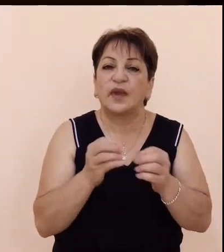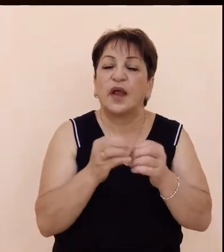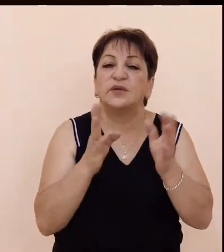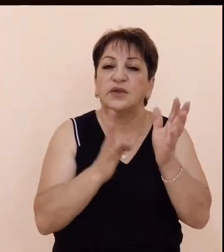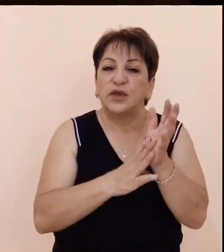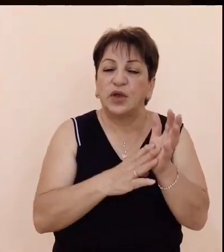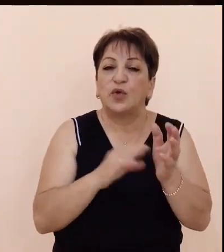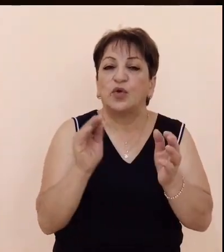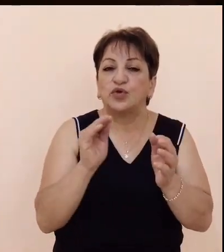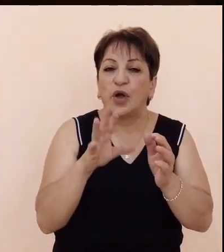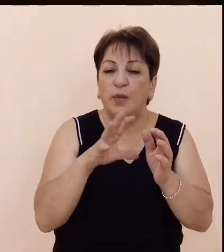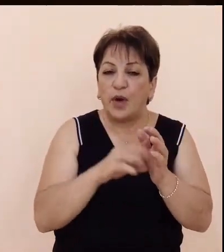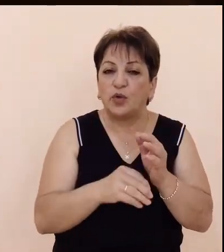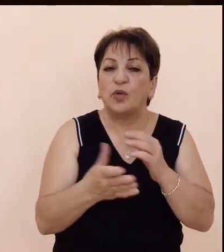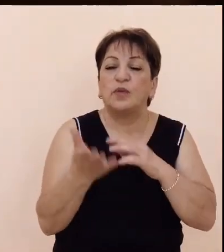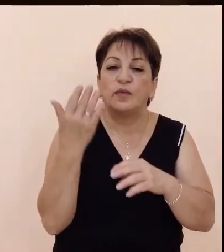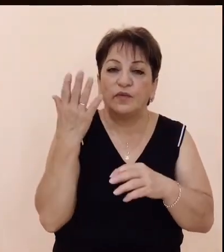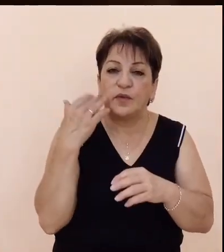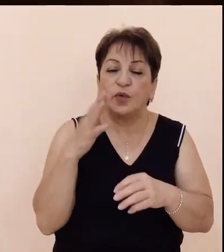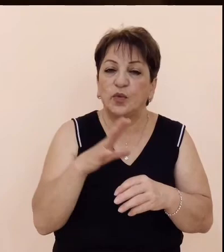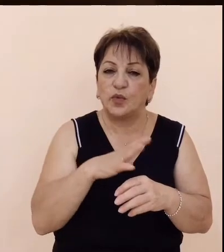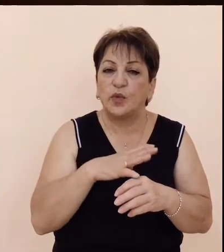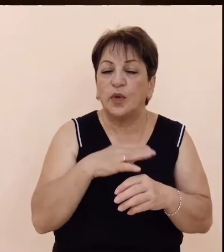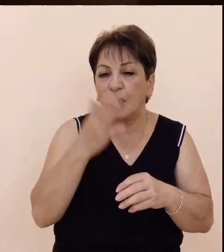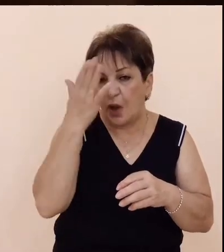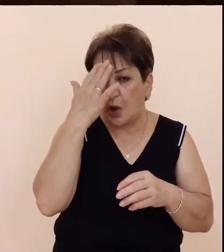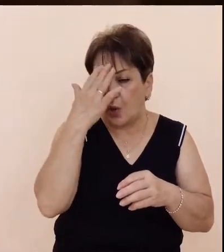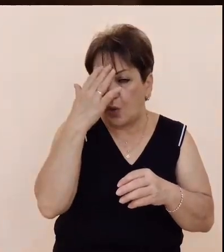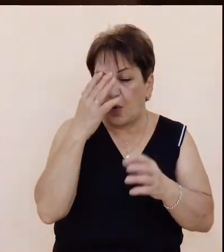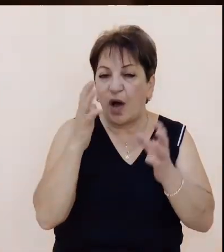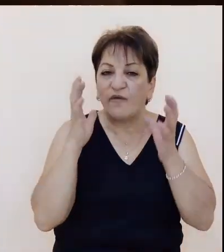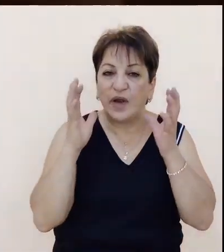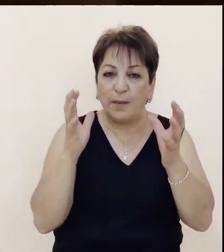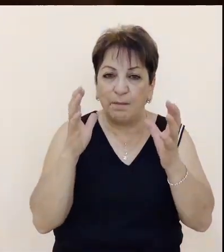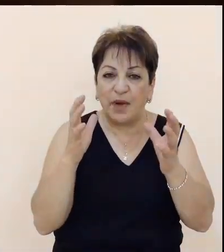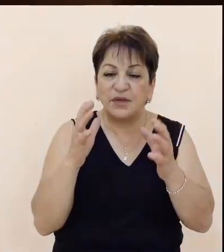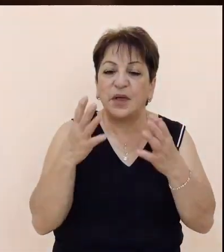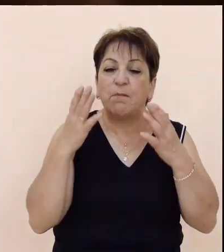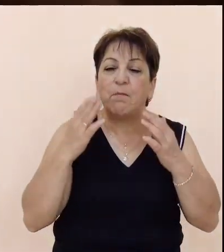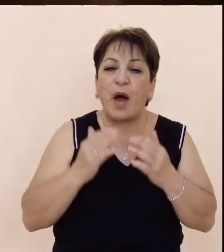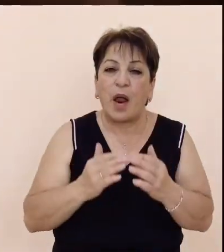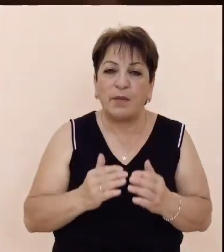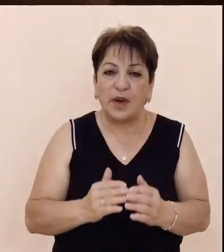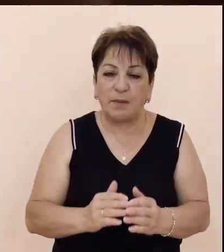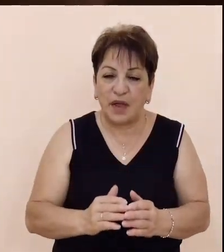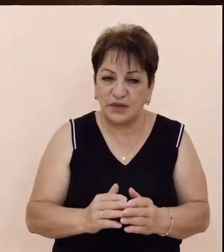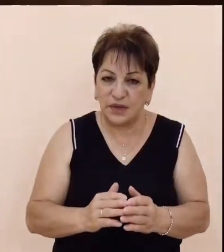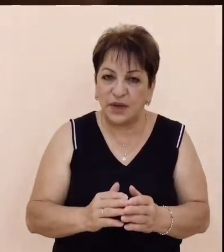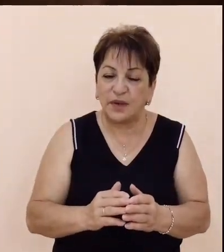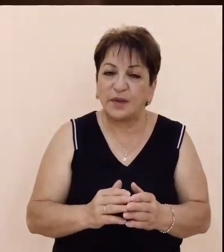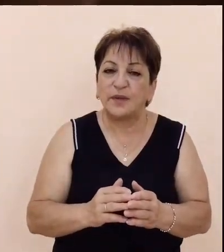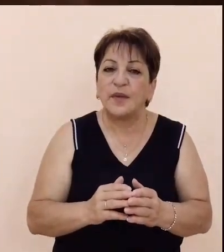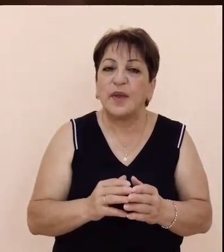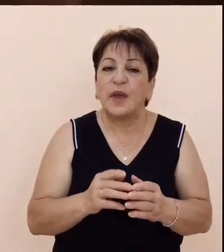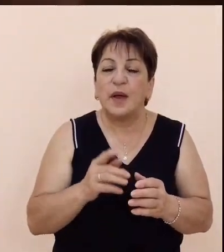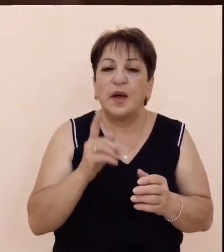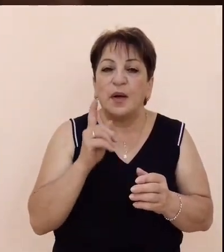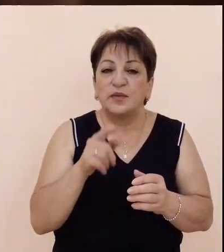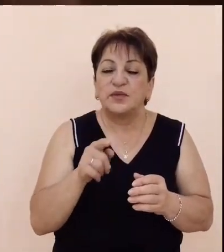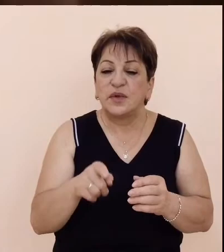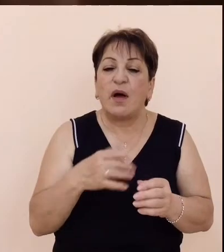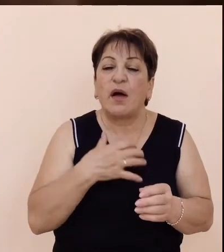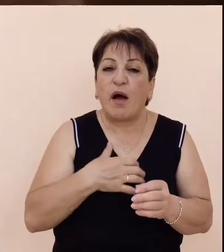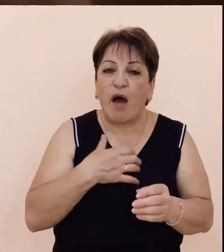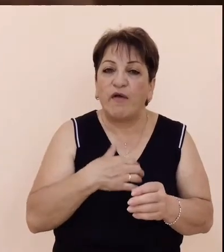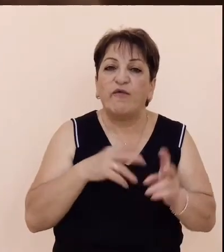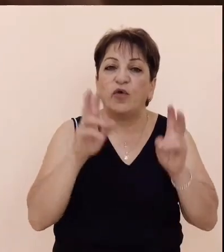Տասնիներորդ շաբաթում, ինչպես և նախկինում, պտղի գլուխն ավելի մեծ է, քան մարմնի մնացած մասերը։ Սա կարևոր